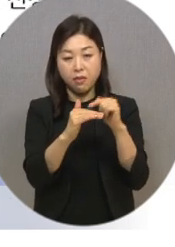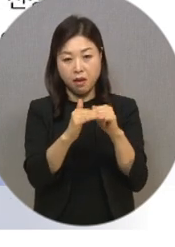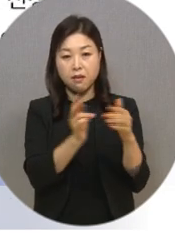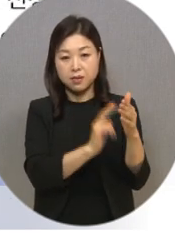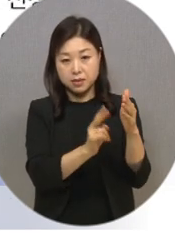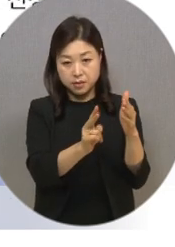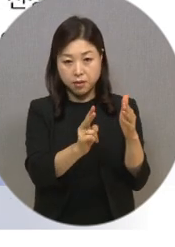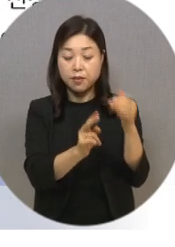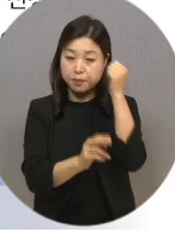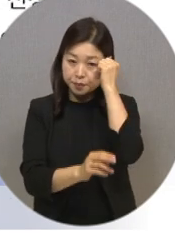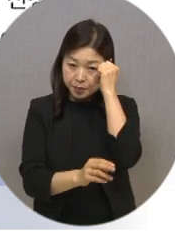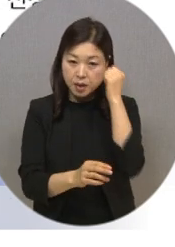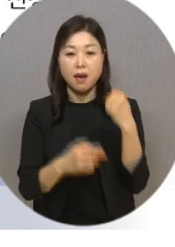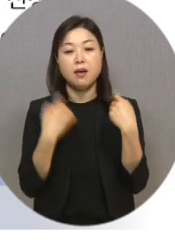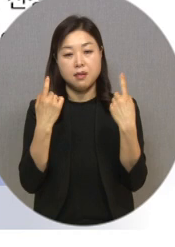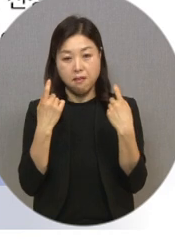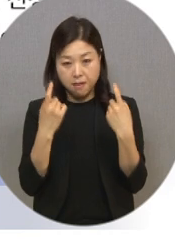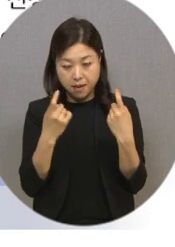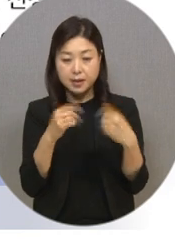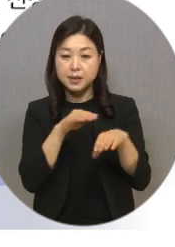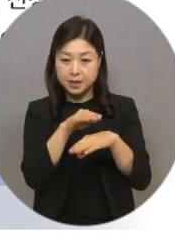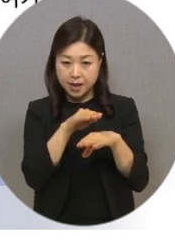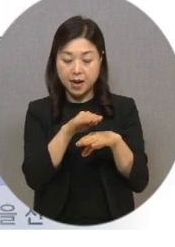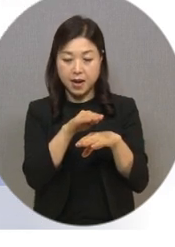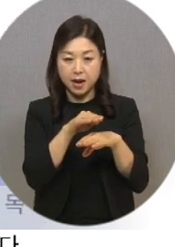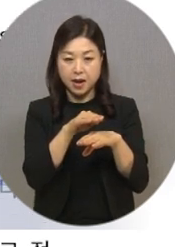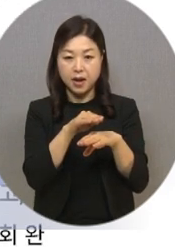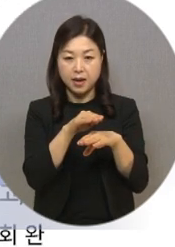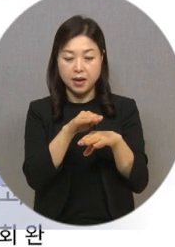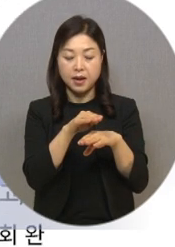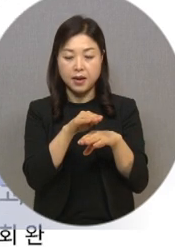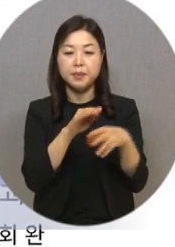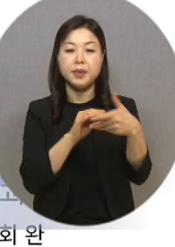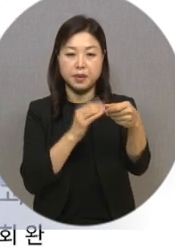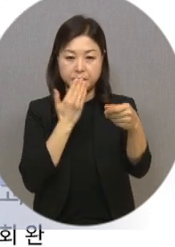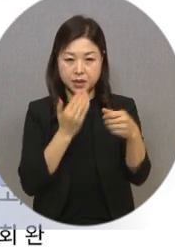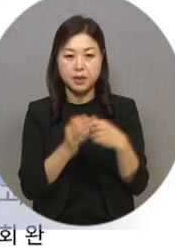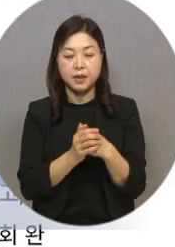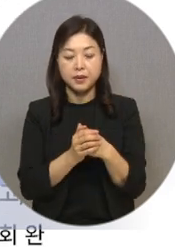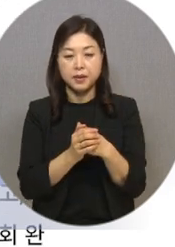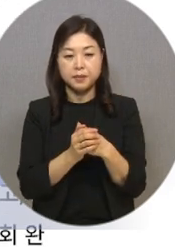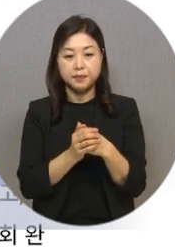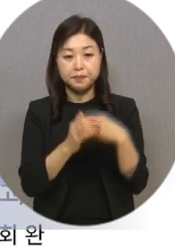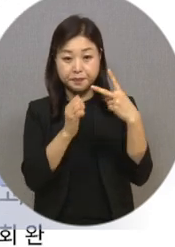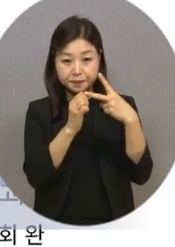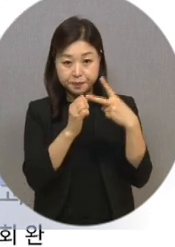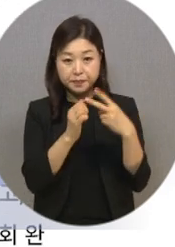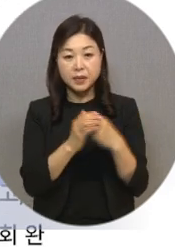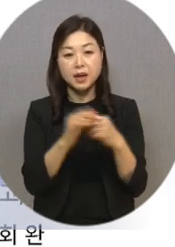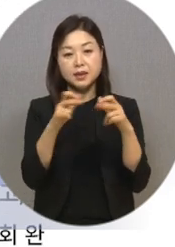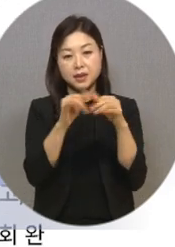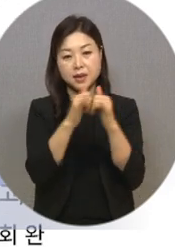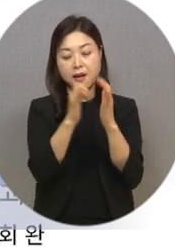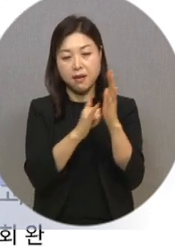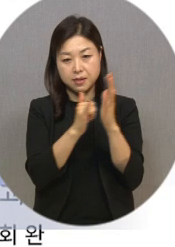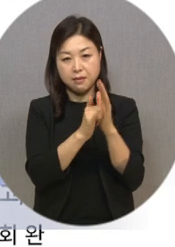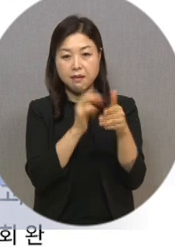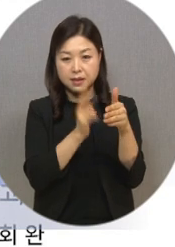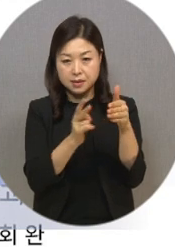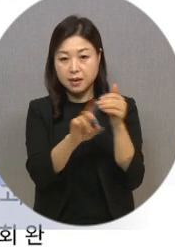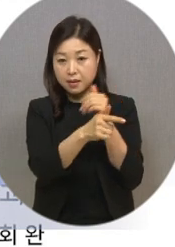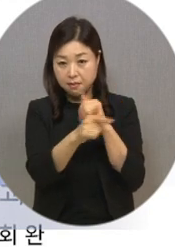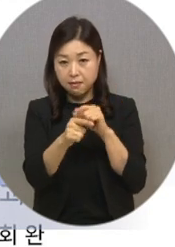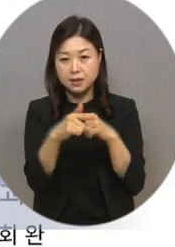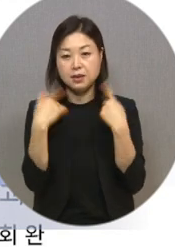교통과 숙박 여행용 차량을 지원합니다 패키지 여행 2는 장애인 가정의 광역 교통과 여행용